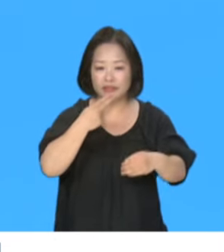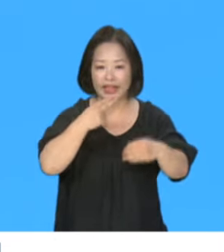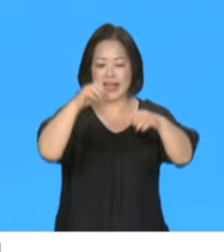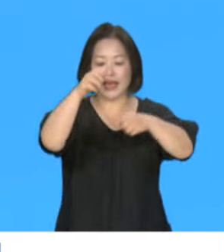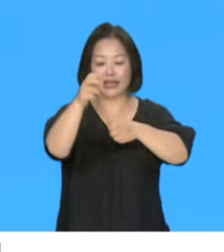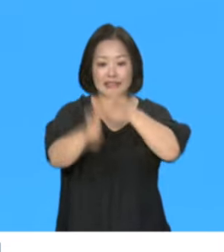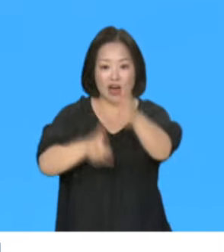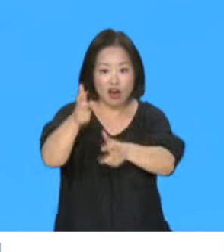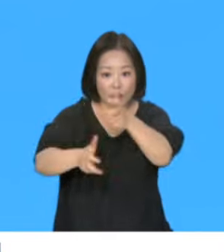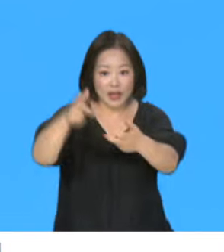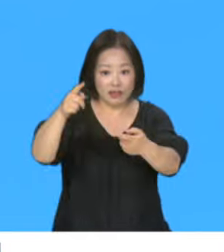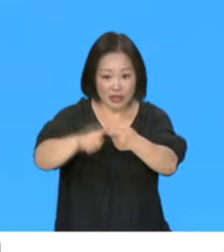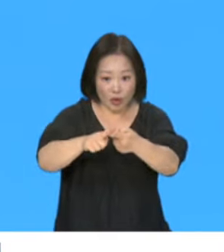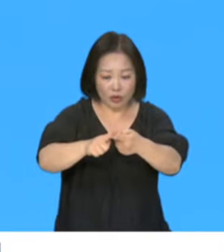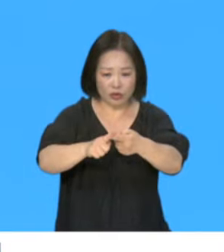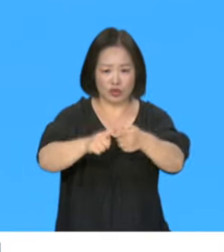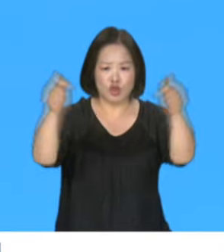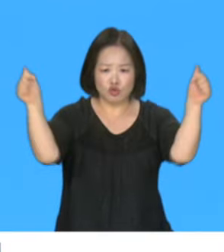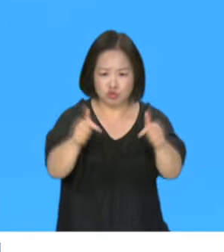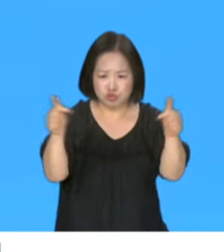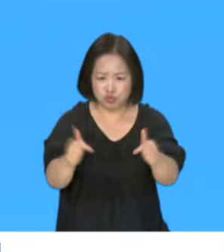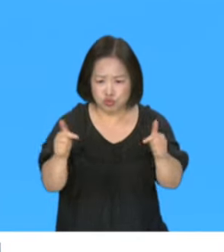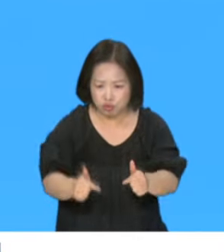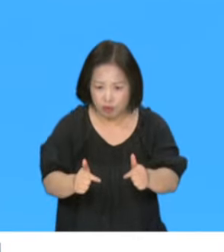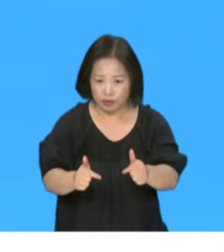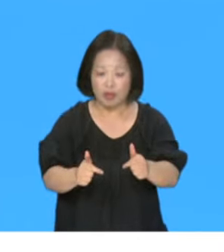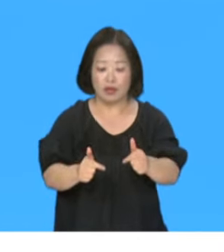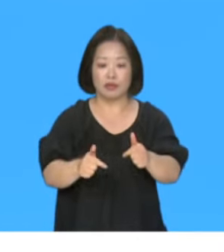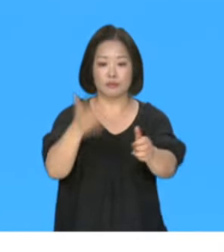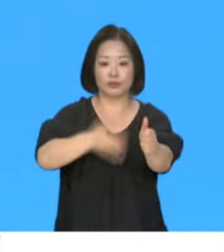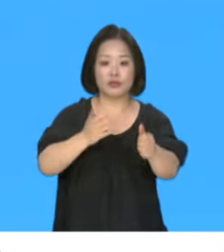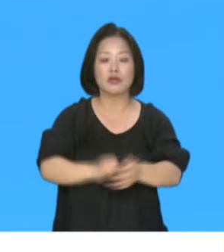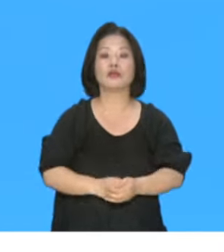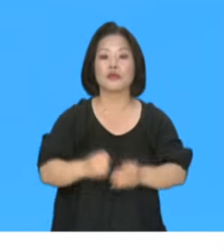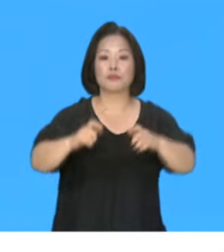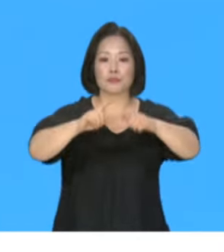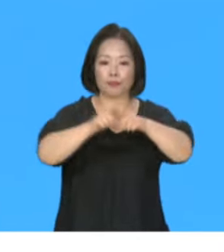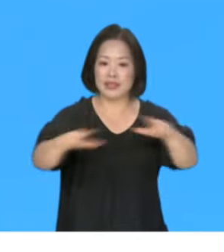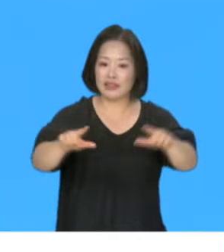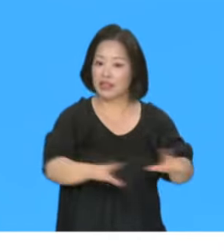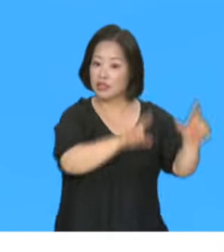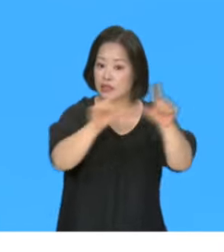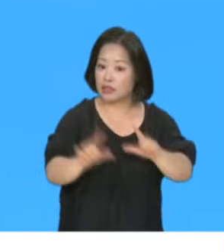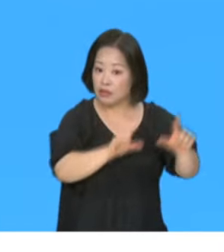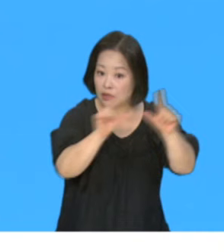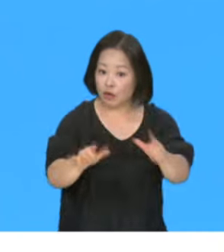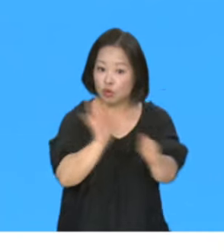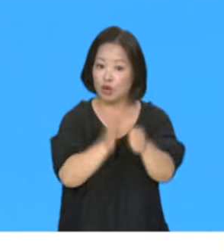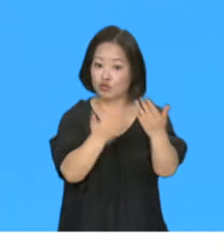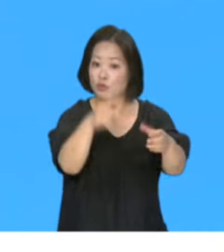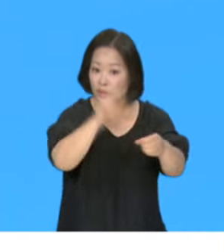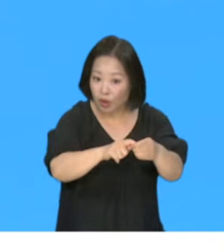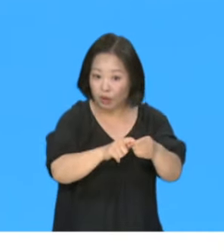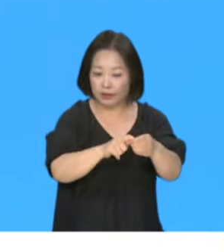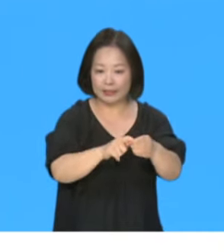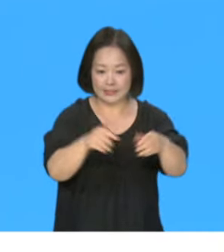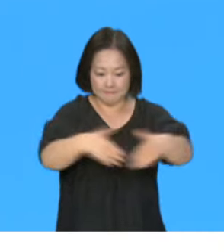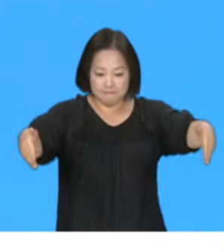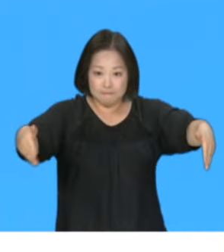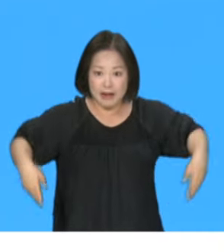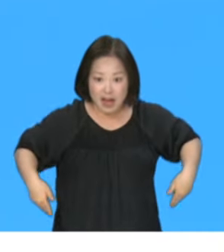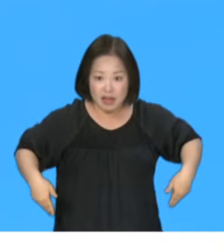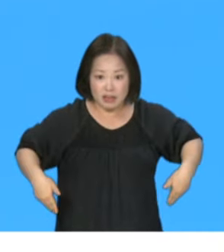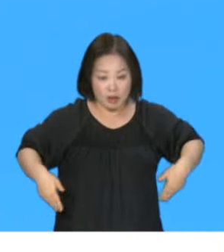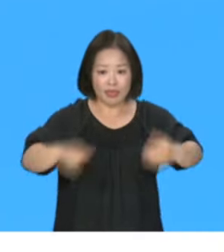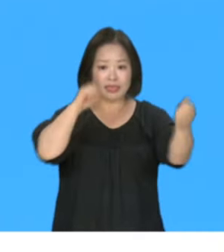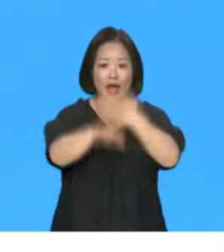과감하게 구조조정해주기 바랍니다. 민생을 풀어내는 답은 절대로 책상 위에서만 나오지